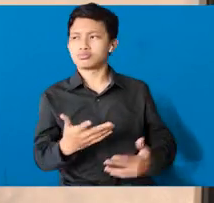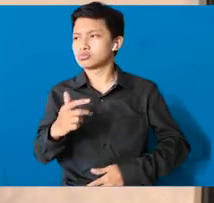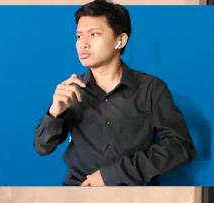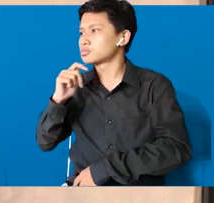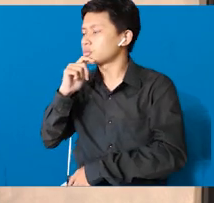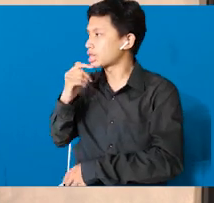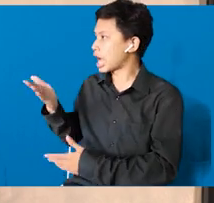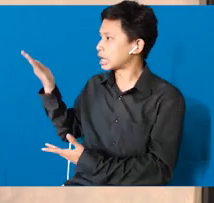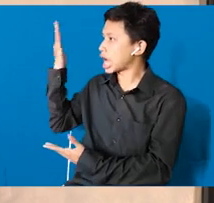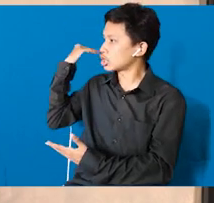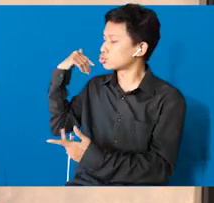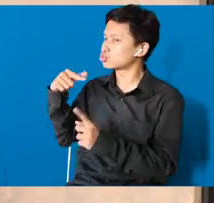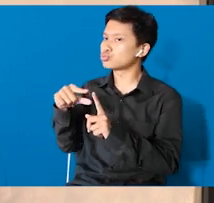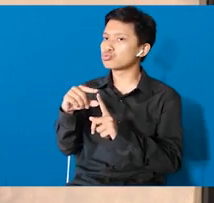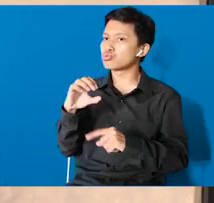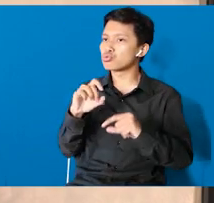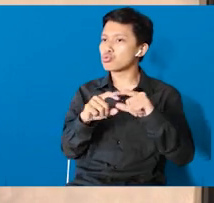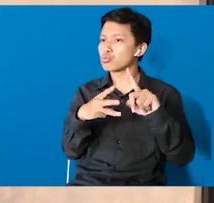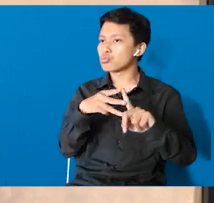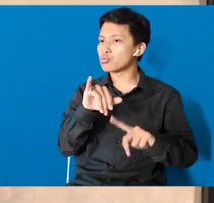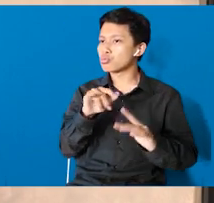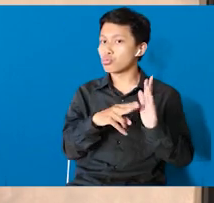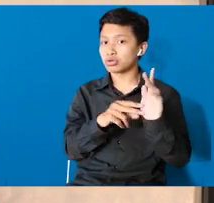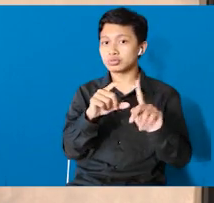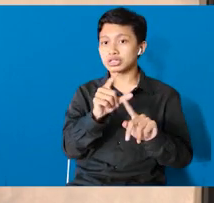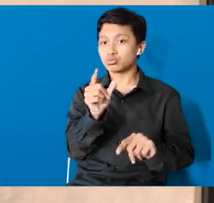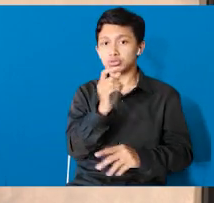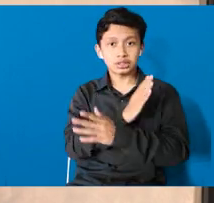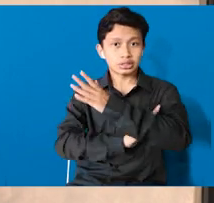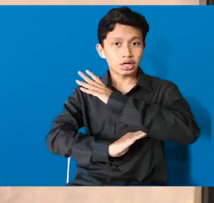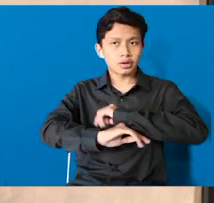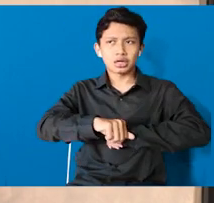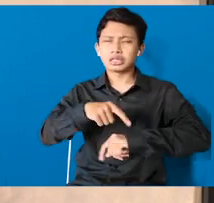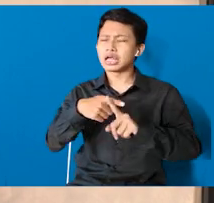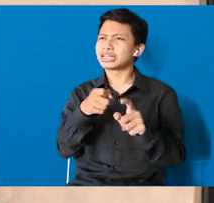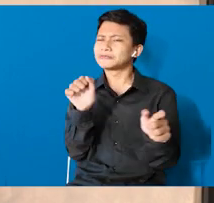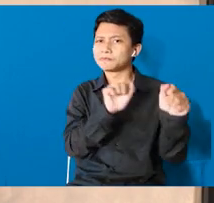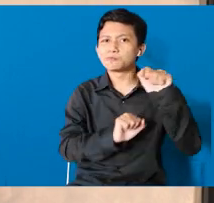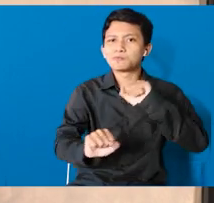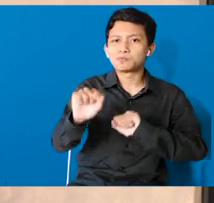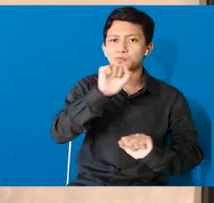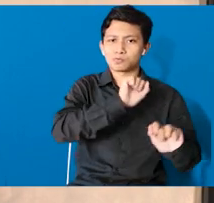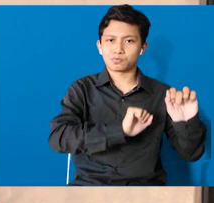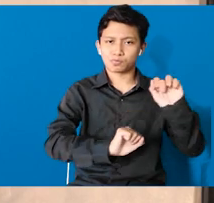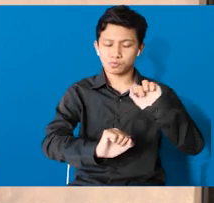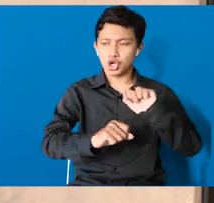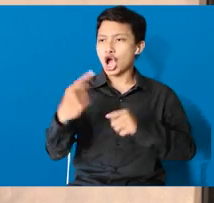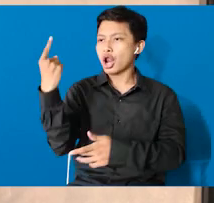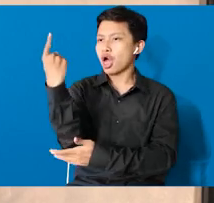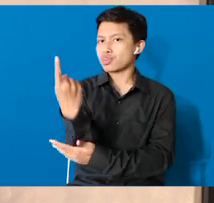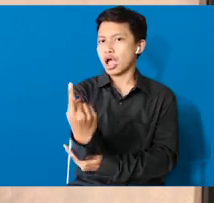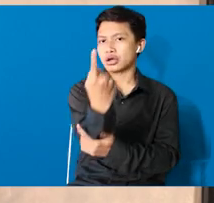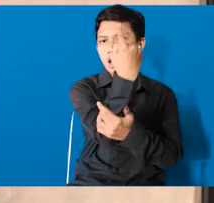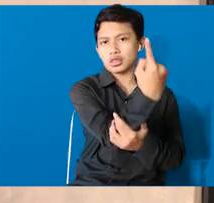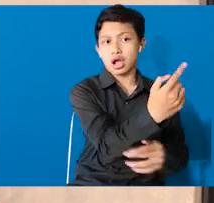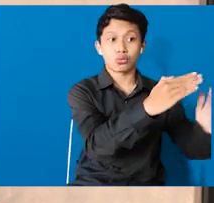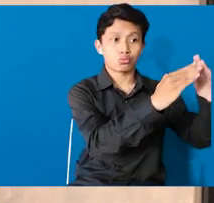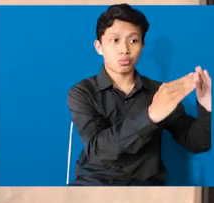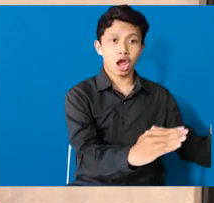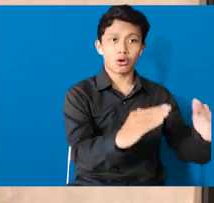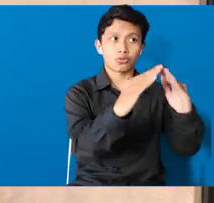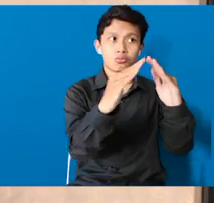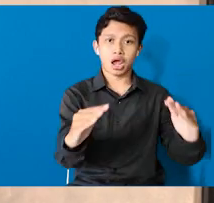Jadi POSBINDU disabilitas ini berawal dari kegiatan PISPK, yaitu kunjungan rumah yang dilakukan